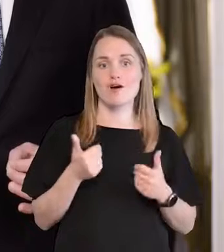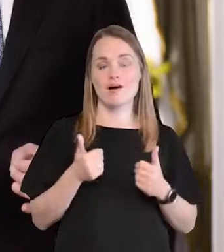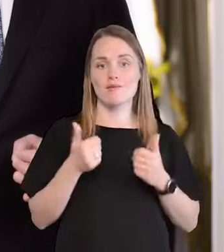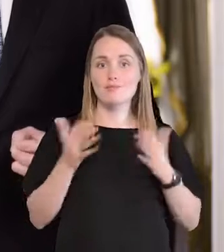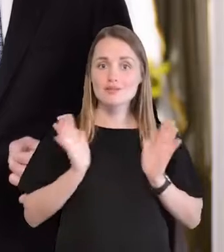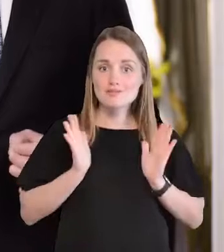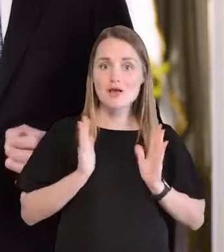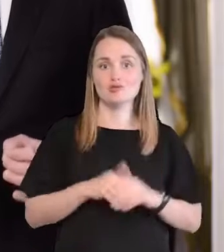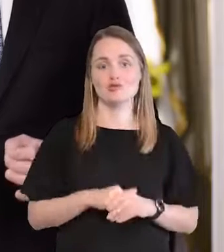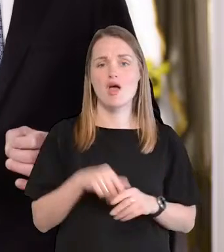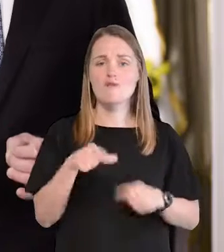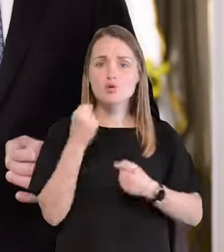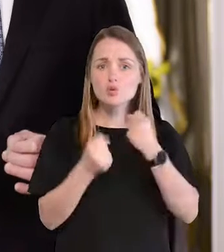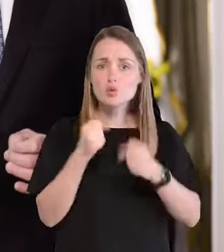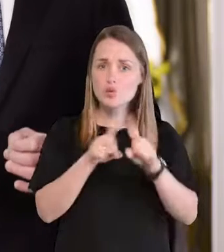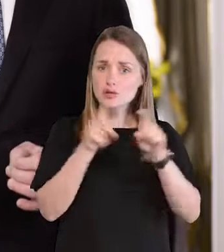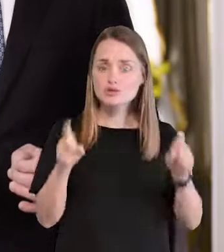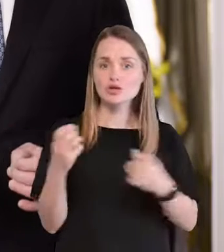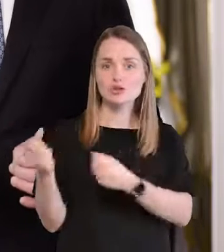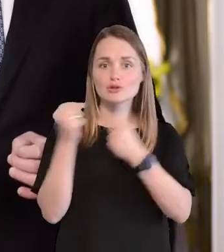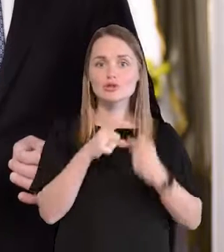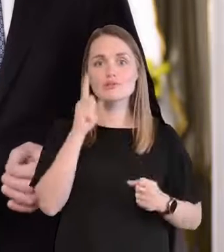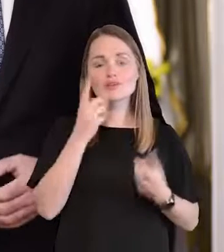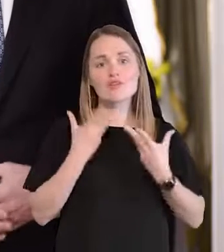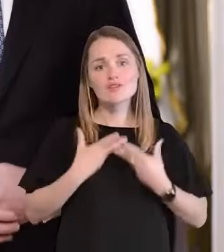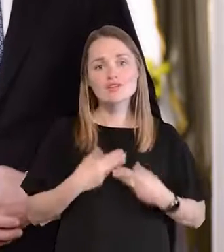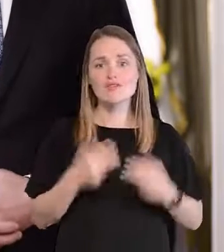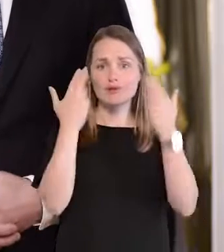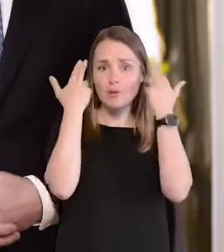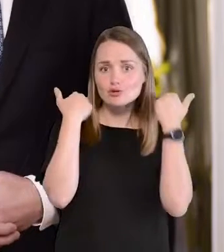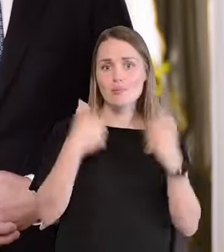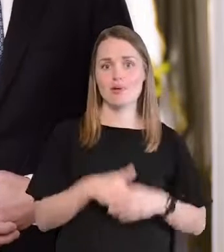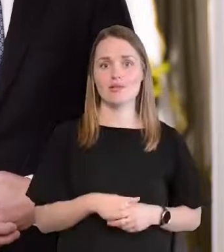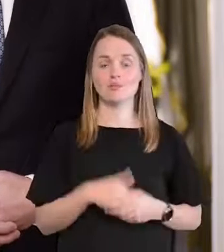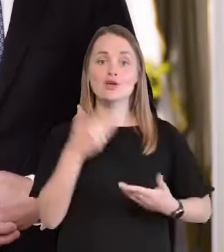i bezpiecznie. Niech w trudnym dla nas wszystkich czasie przyniosą